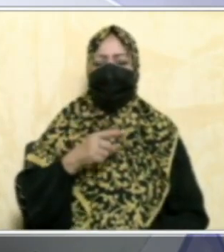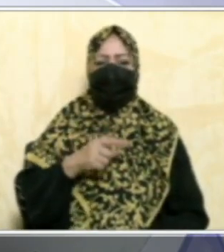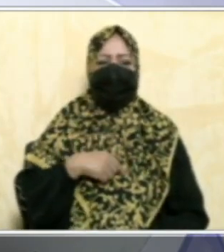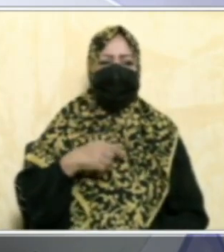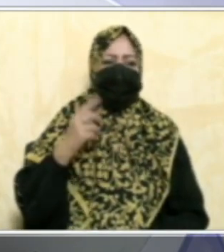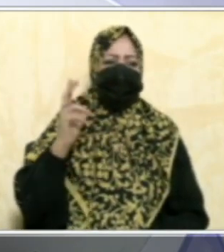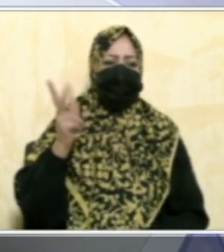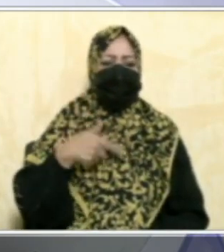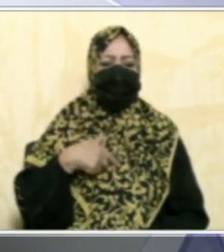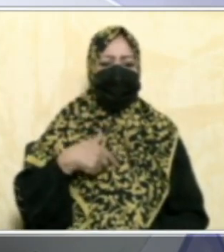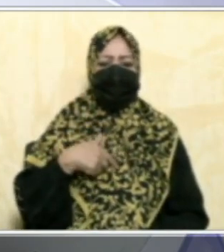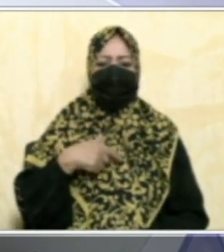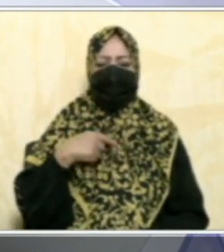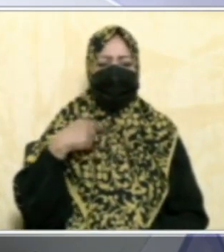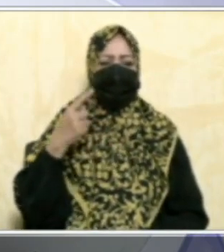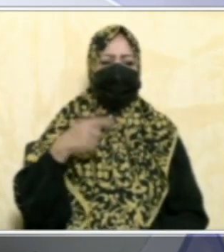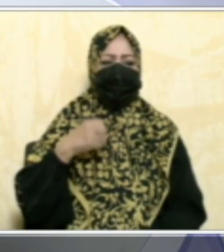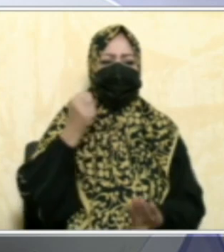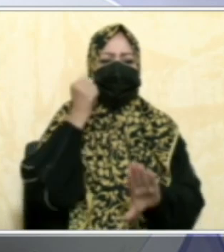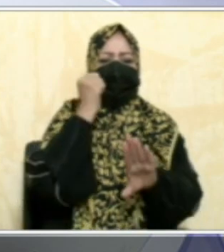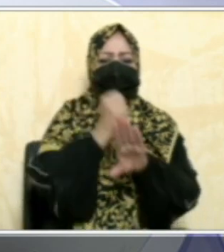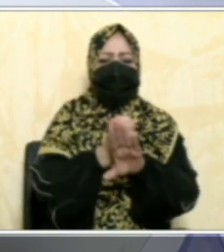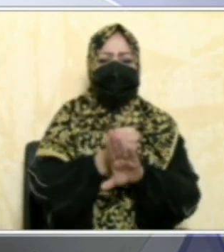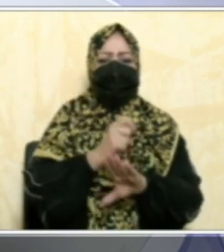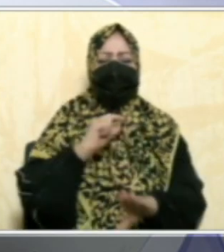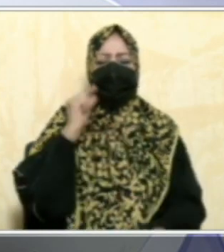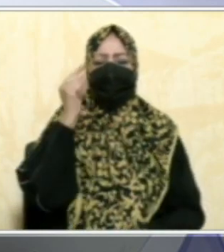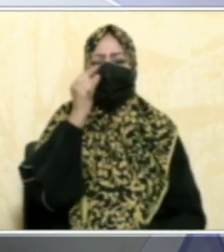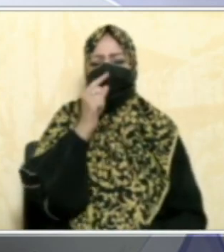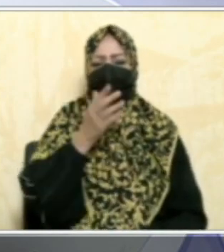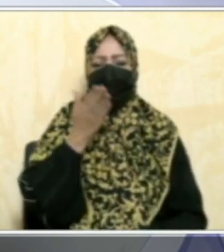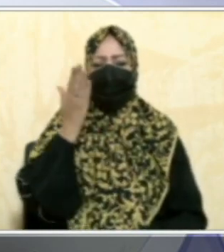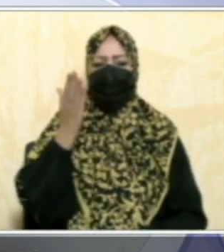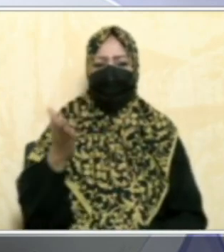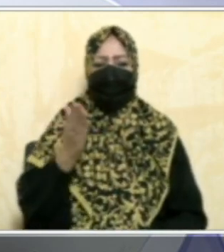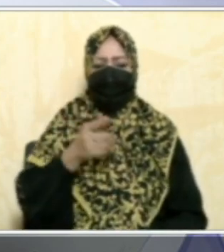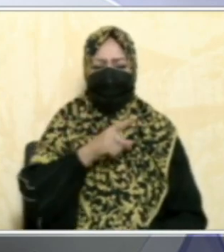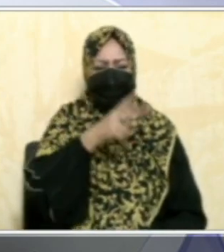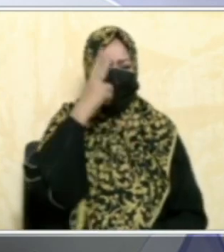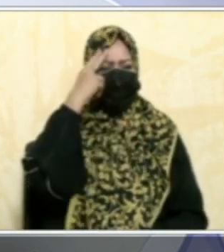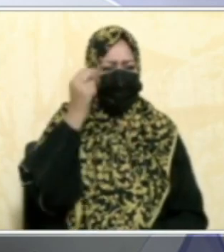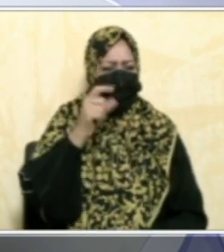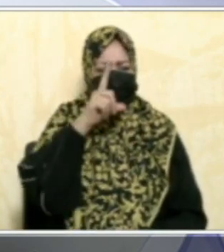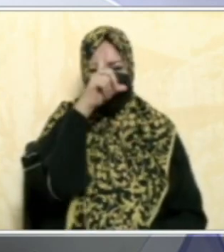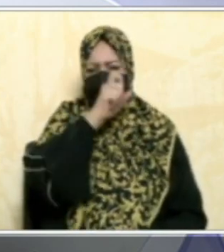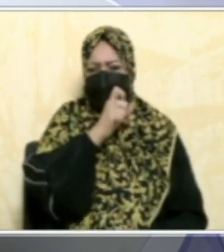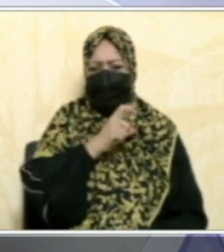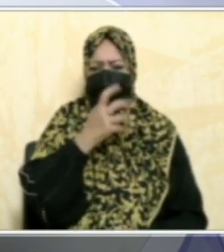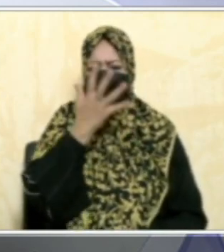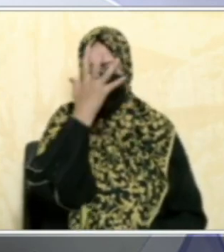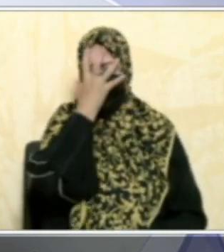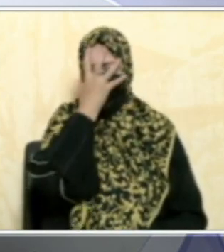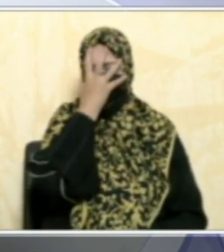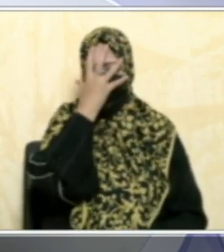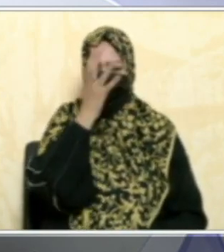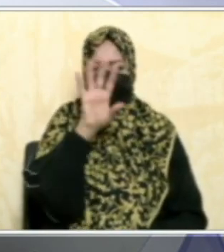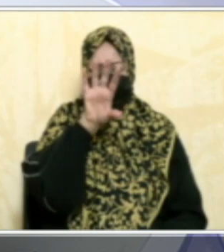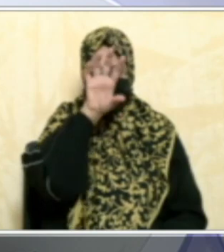لدينه وأمته. ولعلنا ينبغي أن ندندن حول هذا الأمر، وأن نذكر أبناءنا